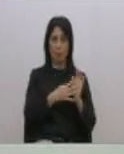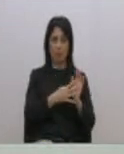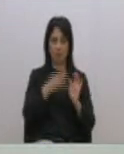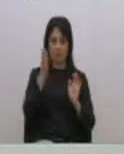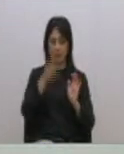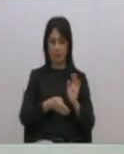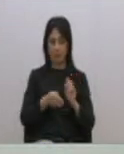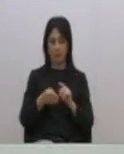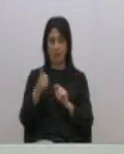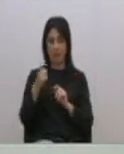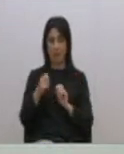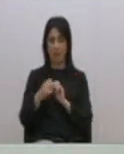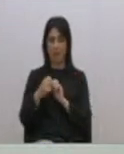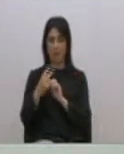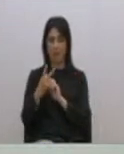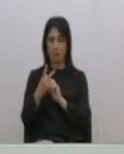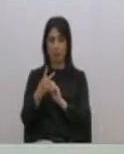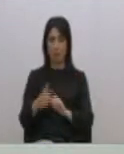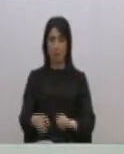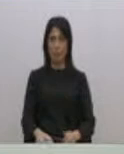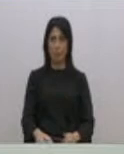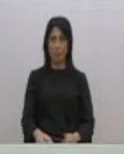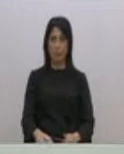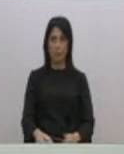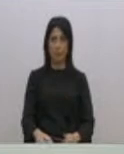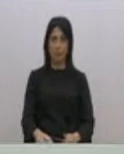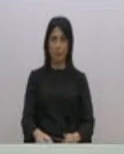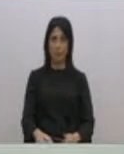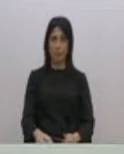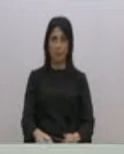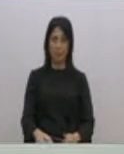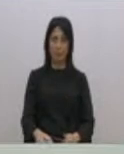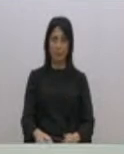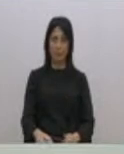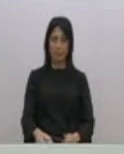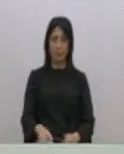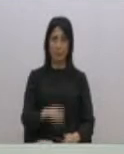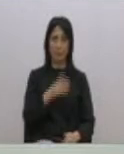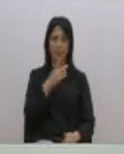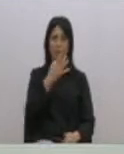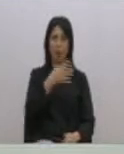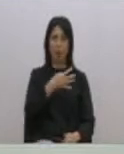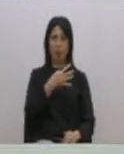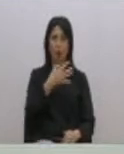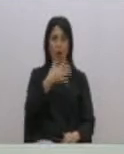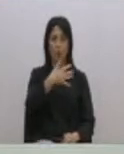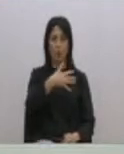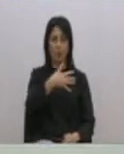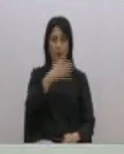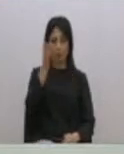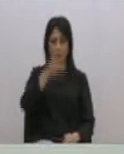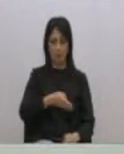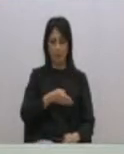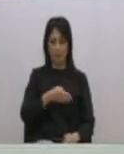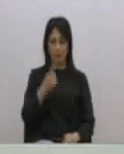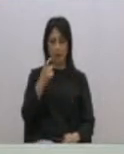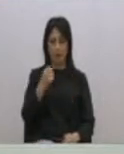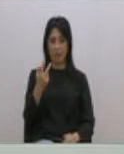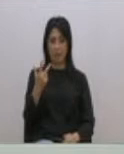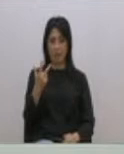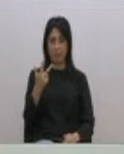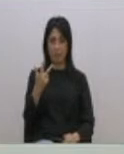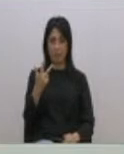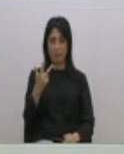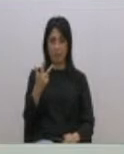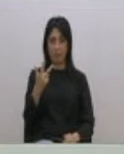punkti reglamentis 112 mukhli. Ar aris sulebebi. Kitkhvebi ar aris proiektis 59 punkti reglamentis 113